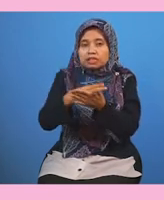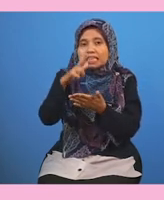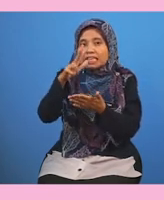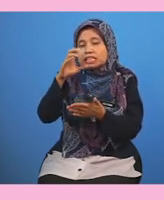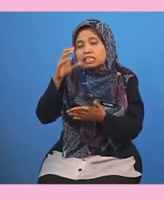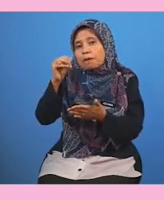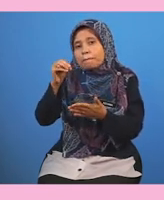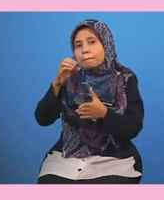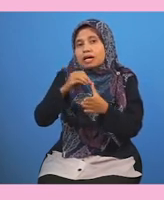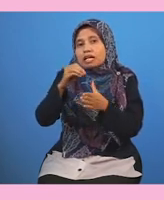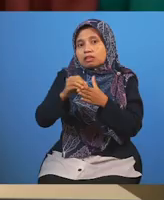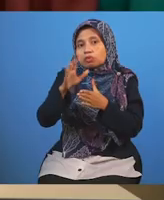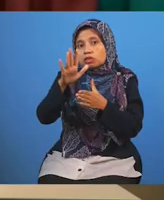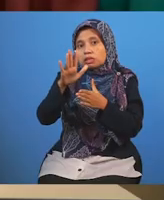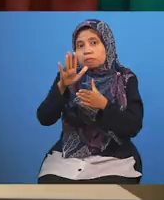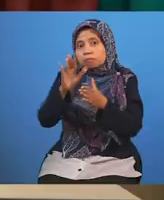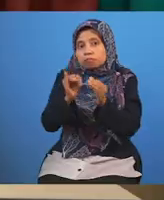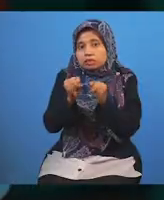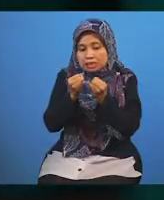cm atau 5 inci.